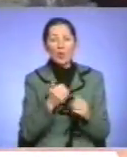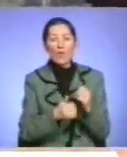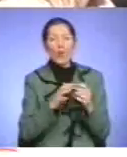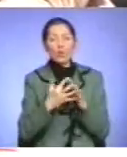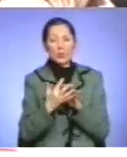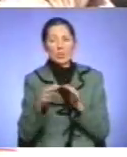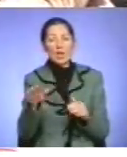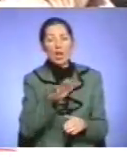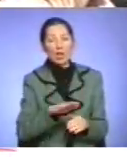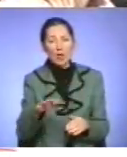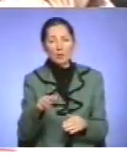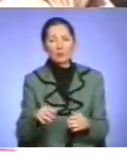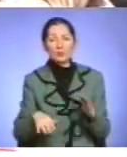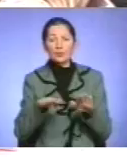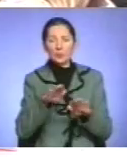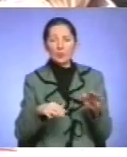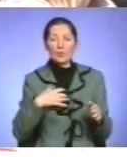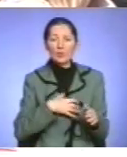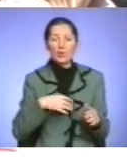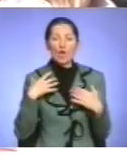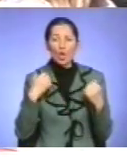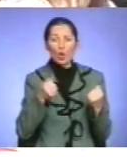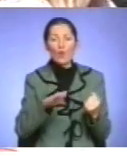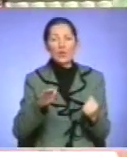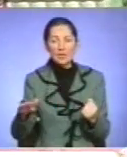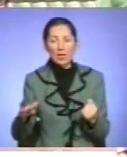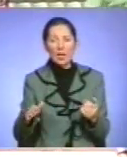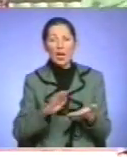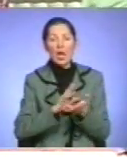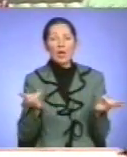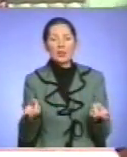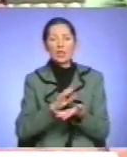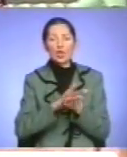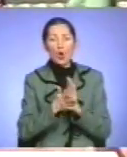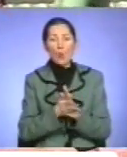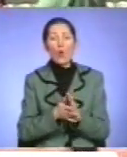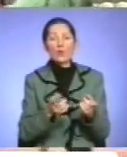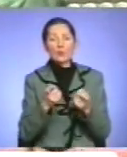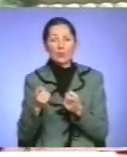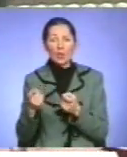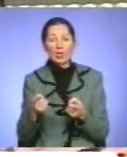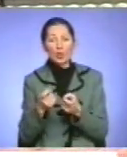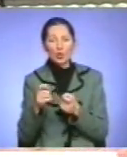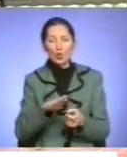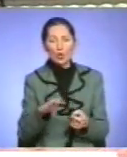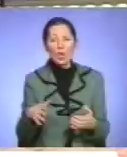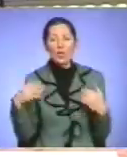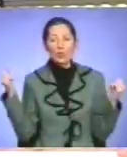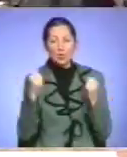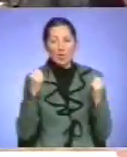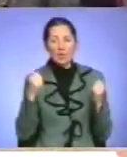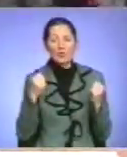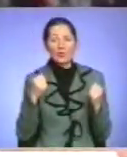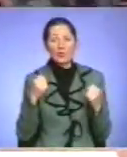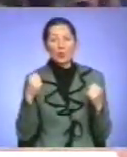краю, адже на Терезах найважливіше – здоров'я дітей. Належні умови сприятимуть залученню дітей до занять фізичною культурою та